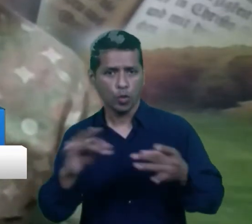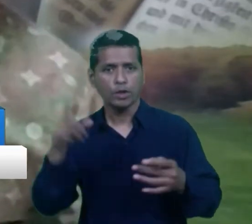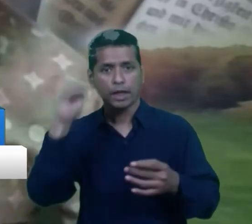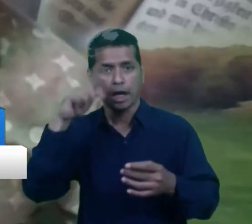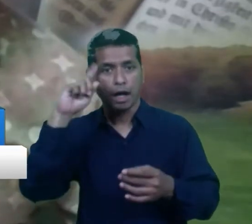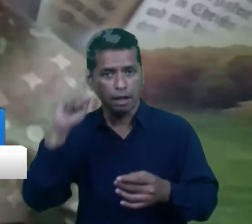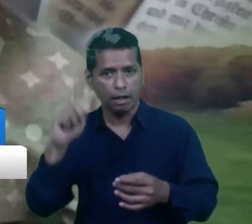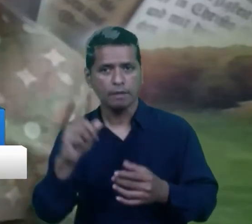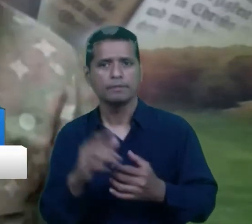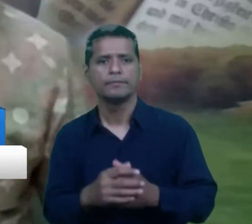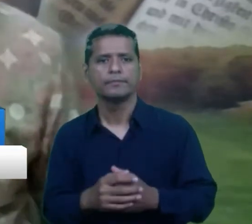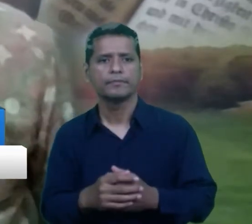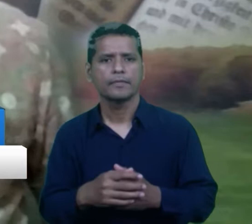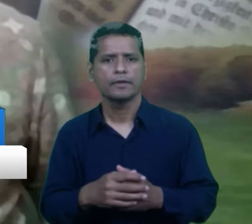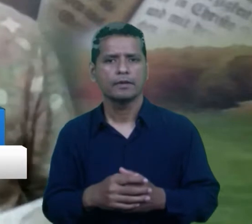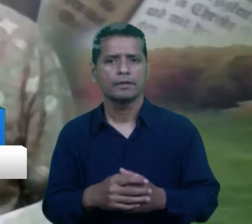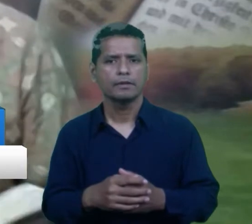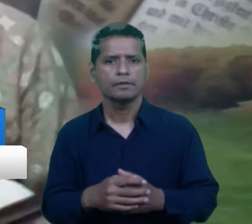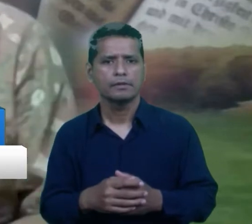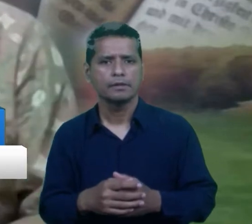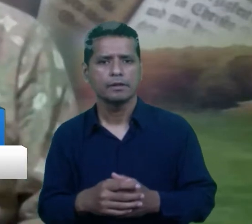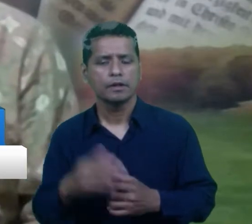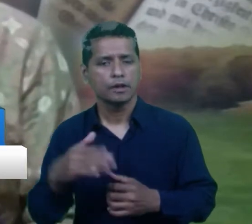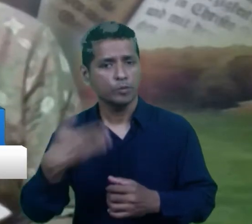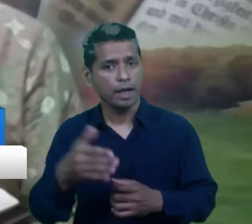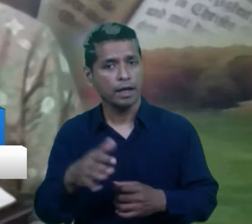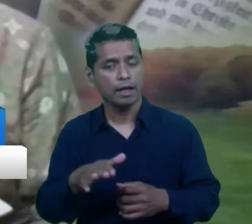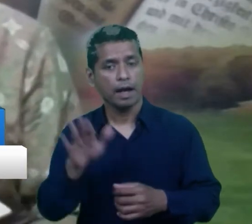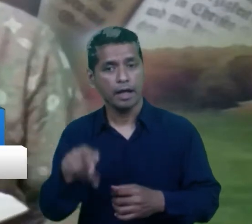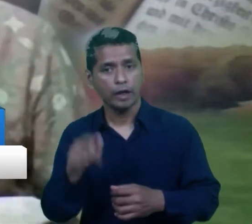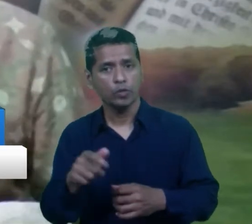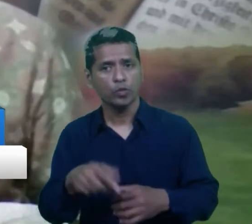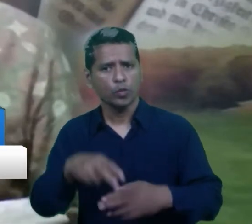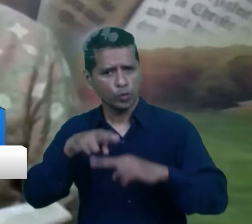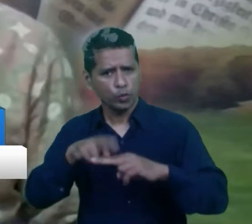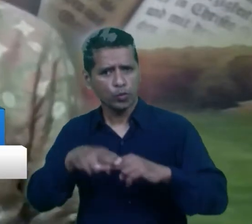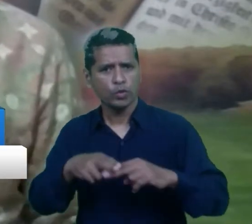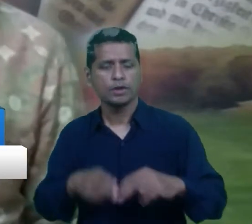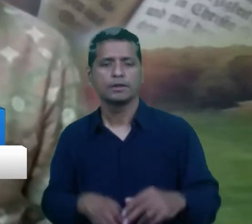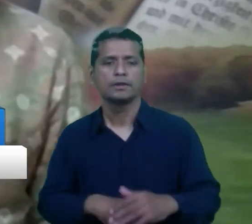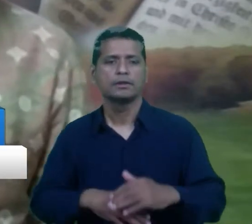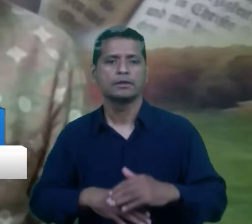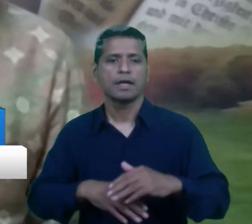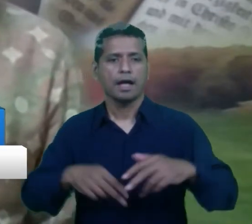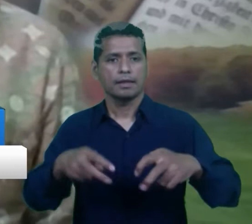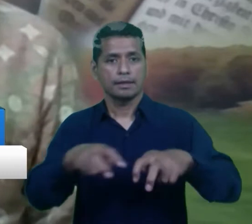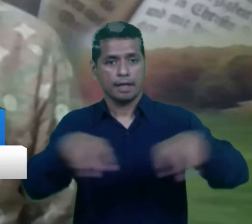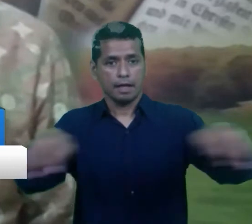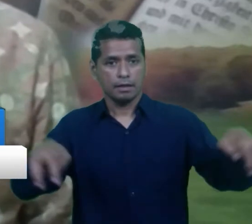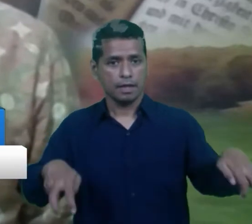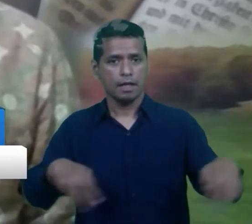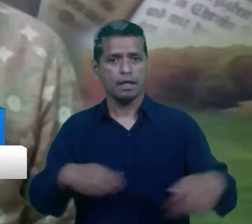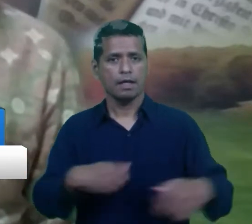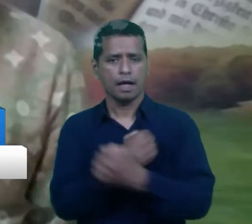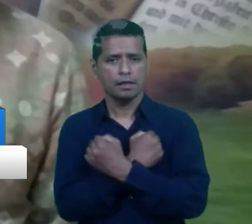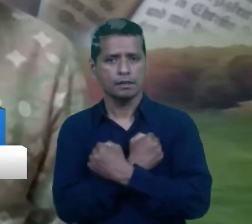tahta itu. Di dalam Wahyu pasal yang keempat, ayat yang keempat, mengatakan bahwa Roh Kudus itu,